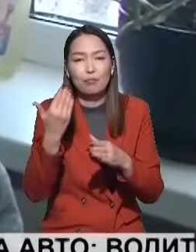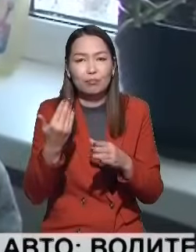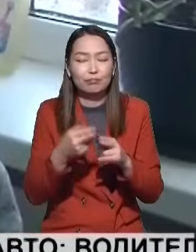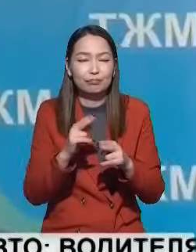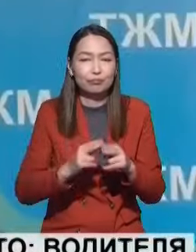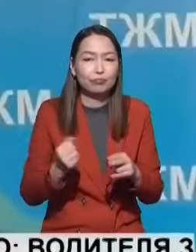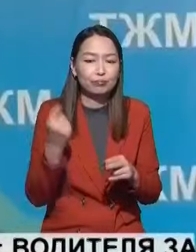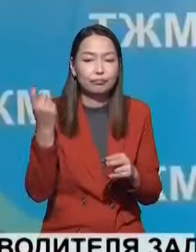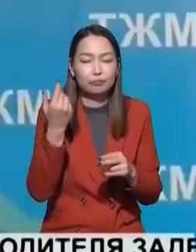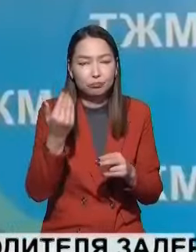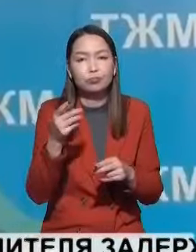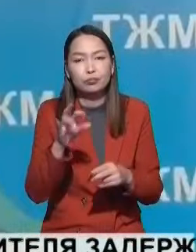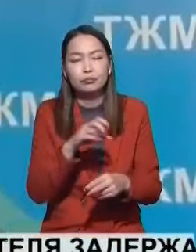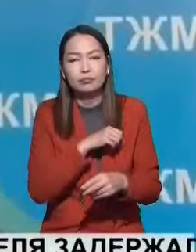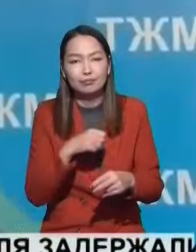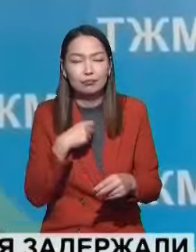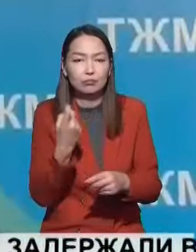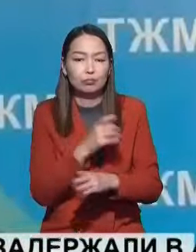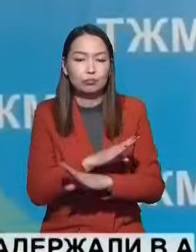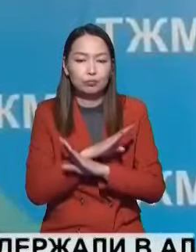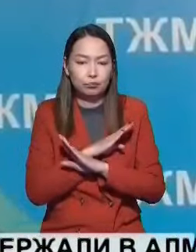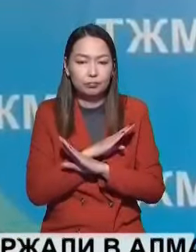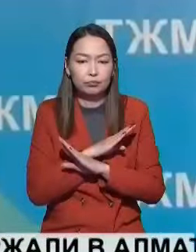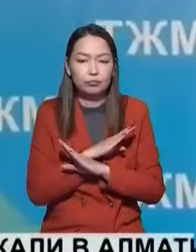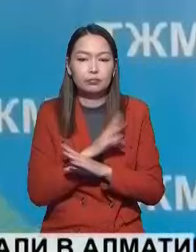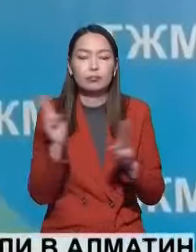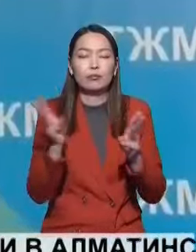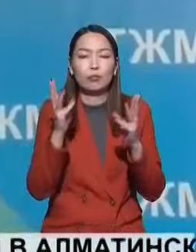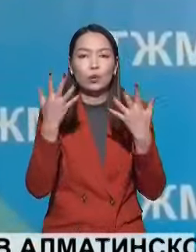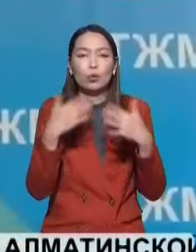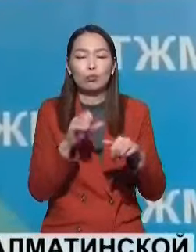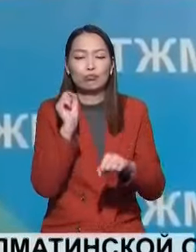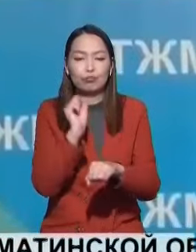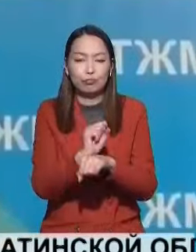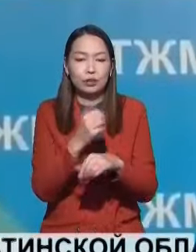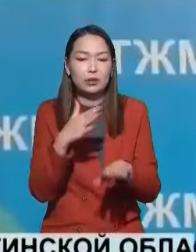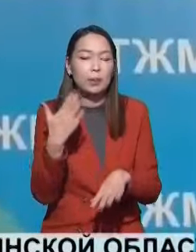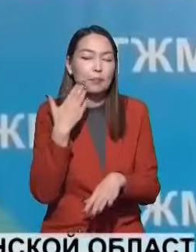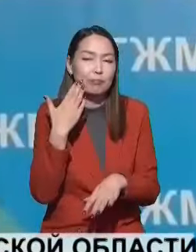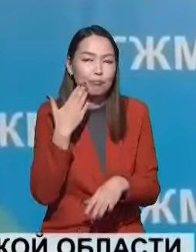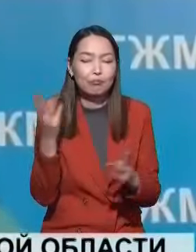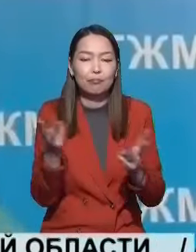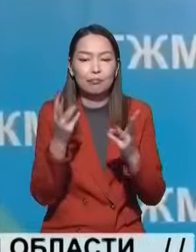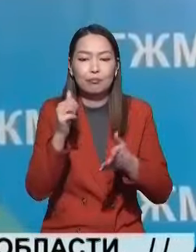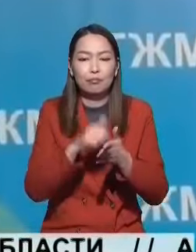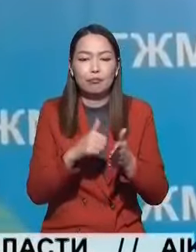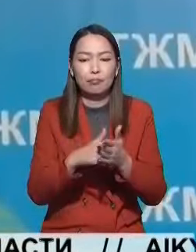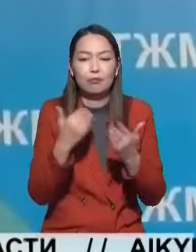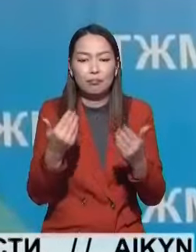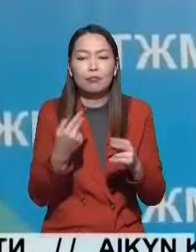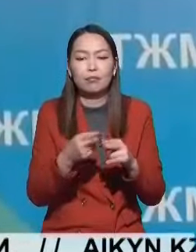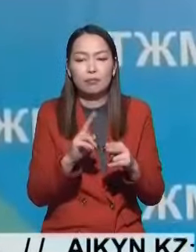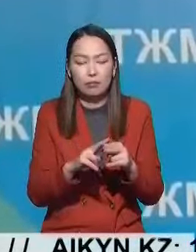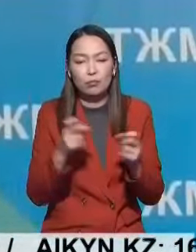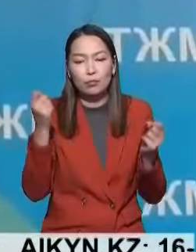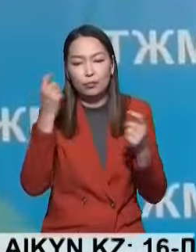а сам он умер. Пожар был полностью ликвидирован. Предварительная причина пожара – это открытый источник огня, то есть,